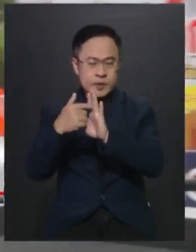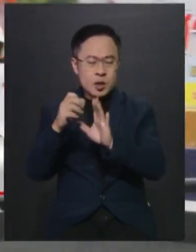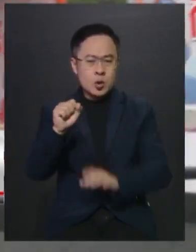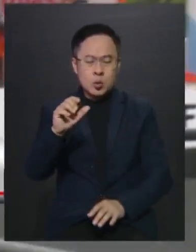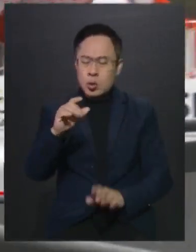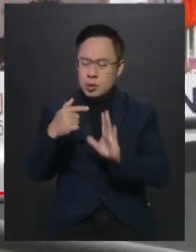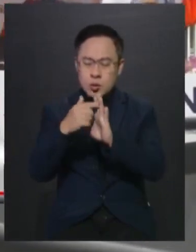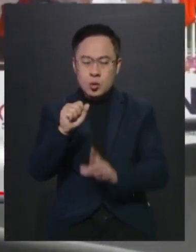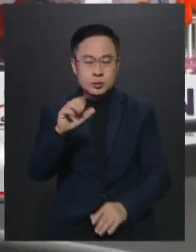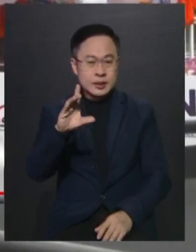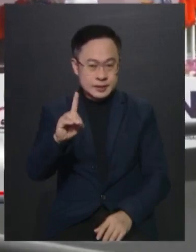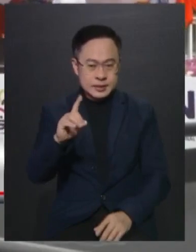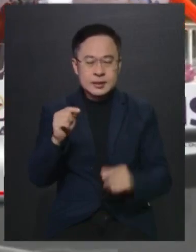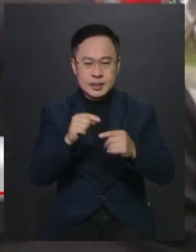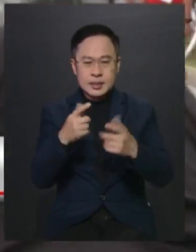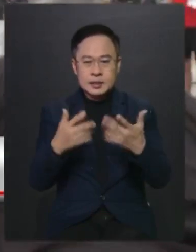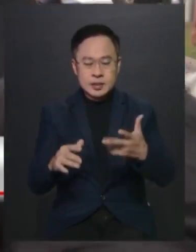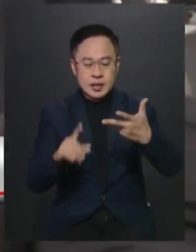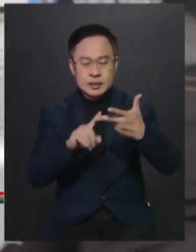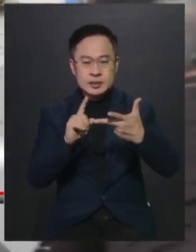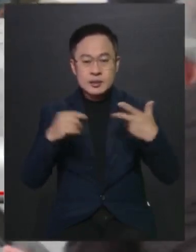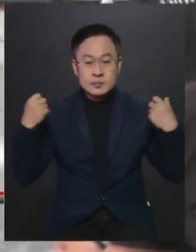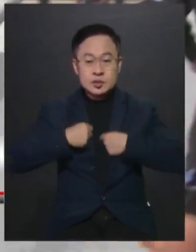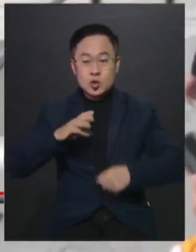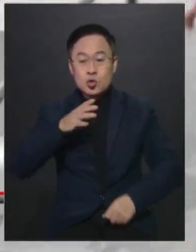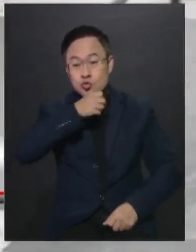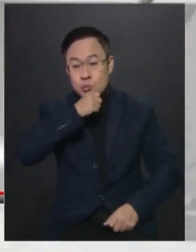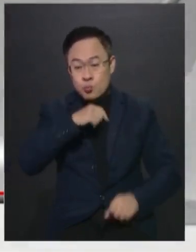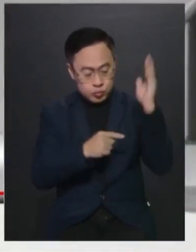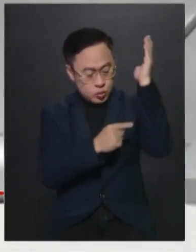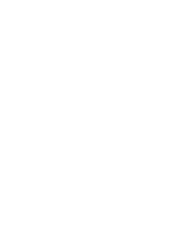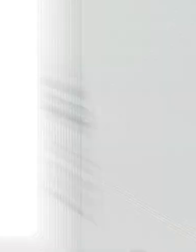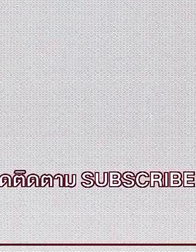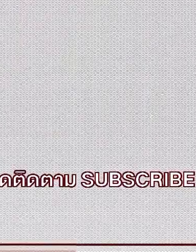วรุณดีสมบัติในเสื้อสีฟ้าส้มจากจังหวัดชุมพรค่ะ